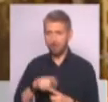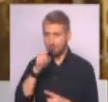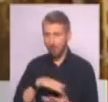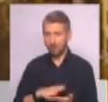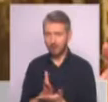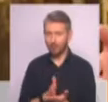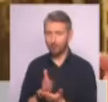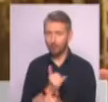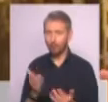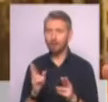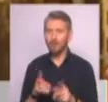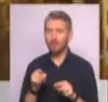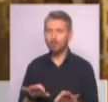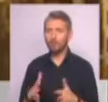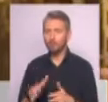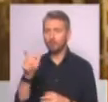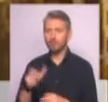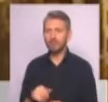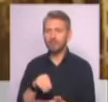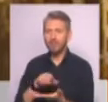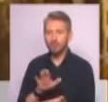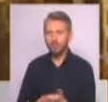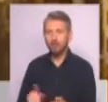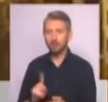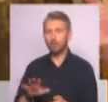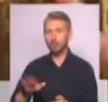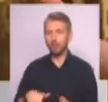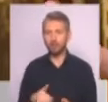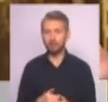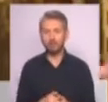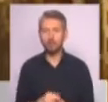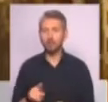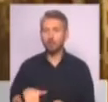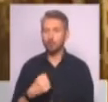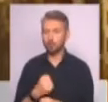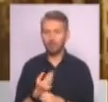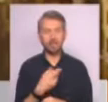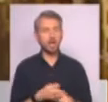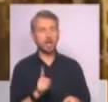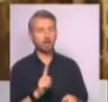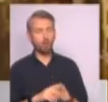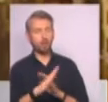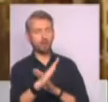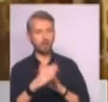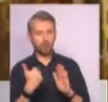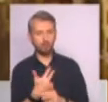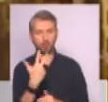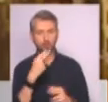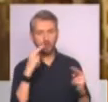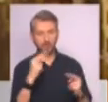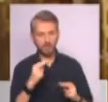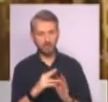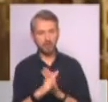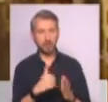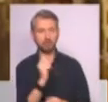чином в даному випадку споживачу зафіксувати для того, щоб потім... Що робити далі? Для цього викликаємо 3 свідків,